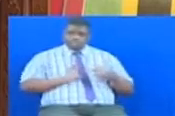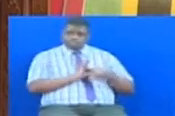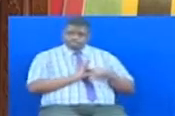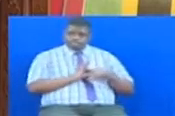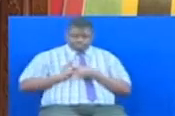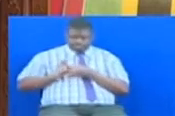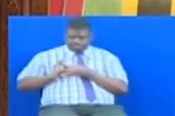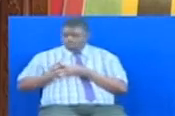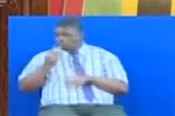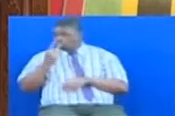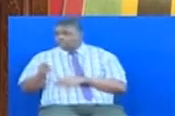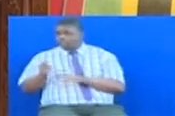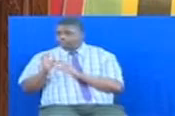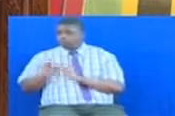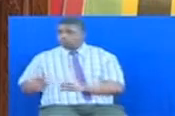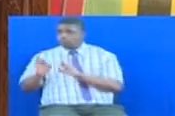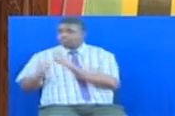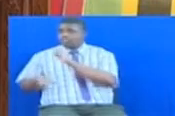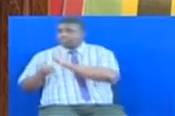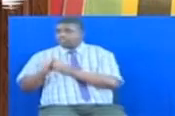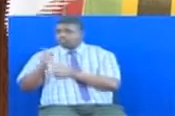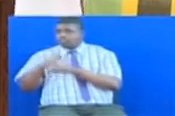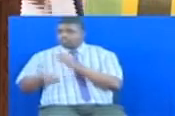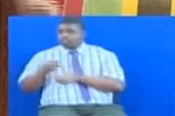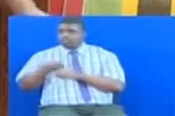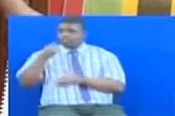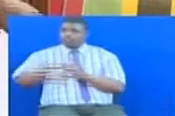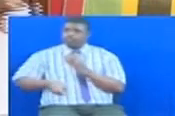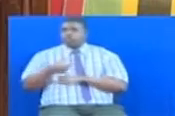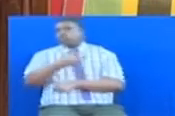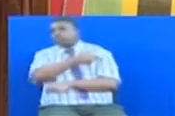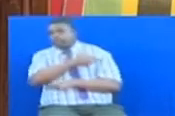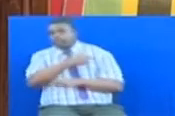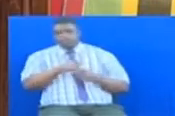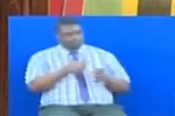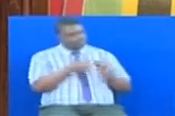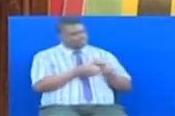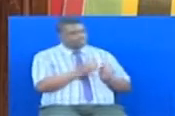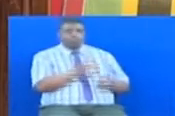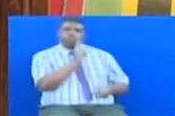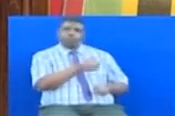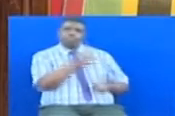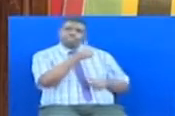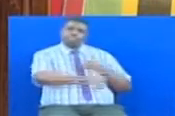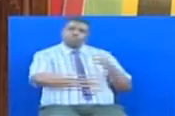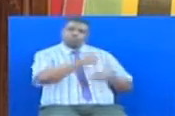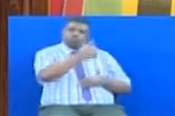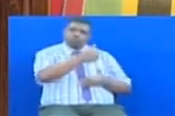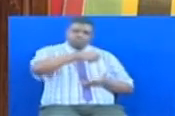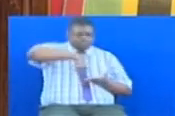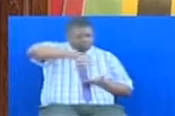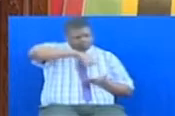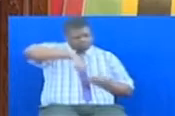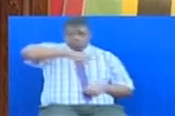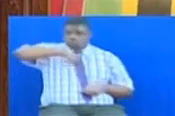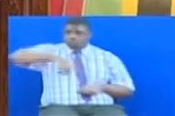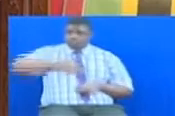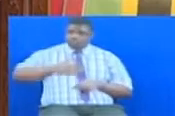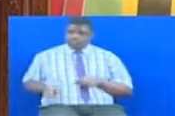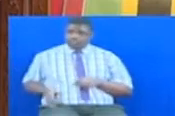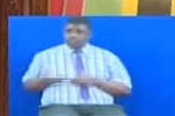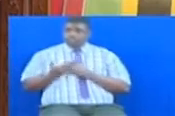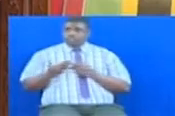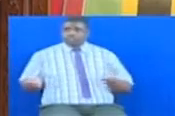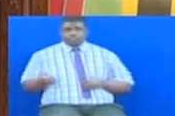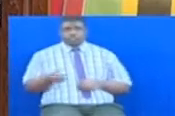ukiangalia vizuri utakuta tatizo liko kwenye mainchaji wa hospitali, tatizo liko kwenye viongozi wa vituo vyetu, na ni kwa sababu sisi